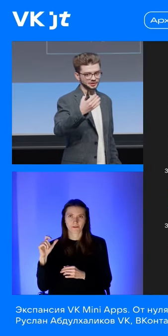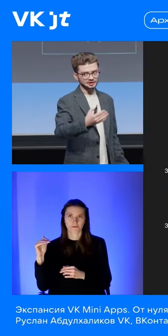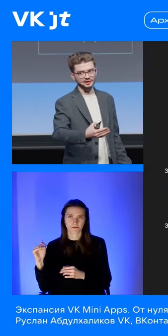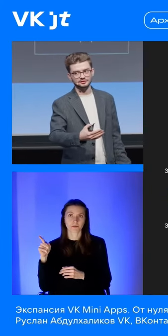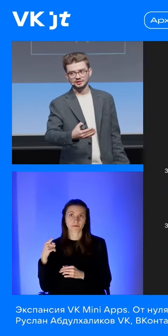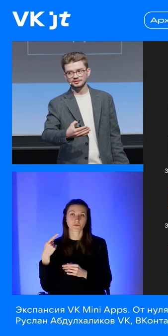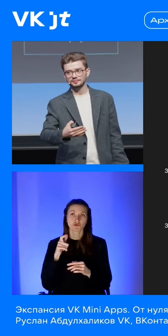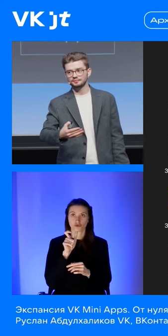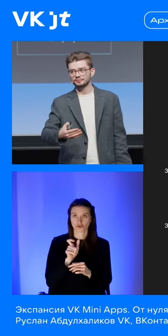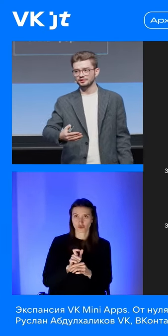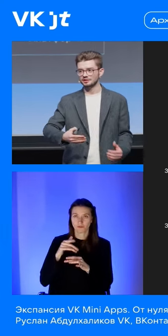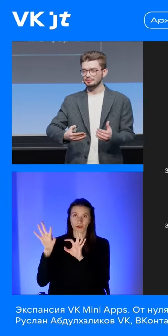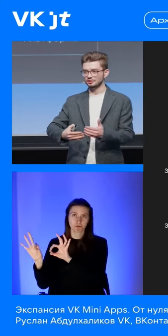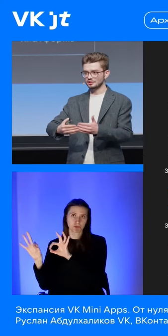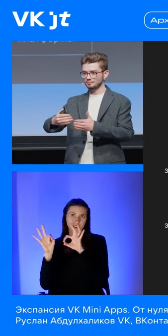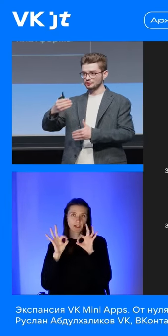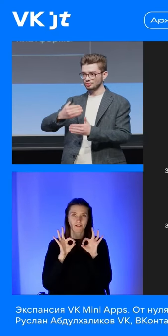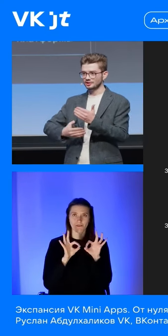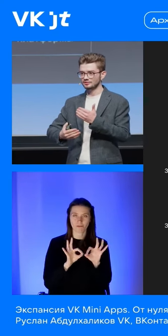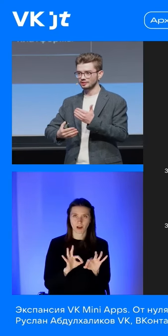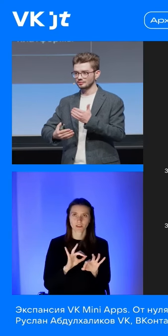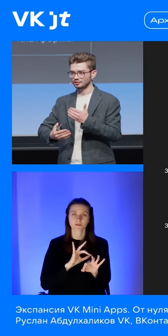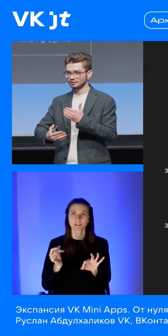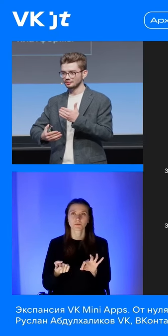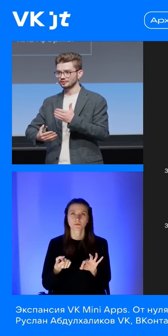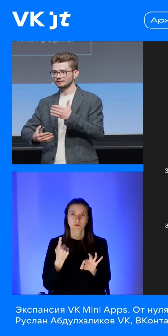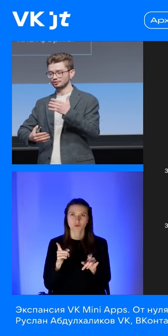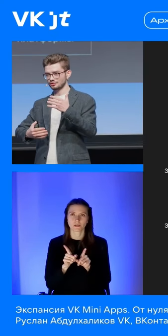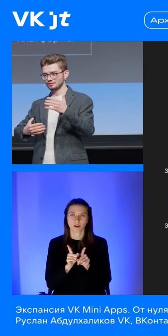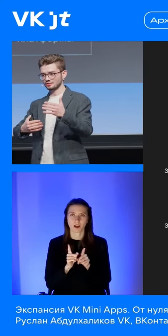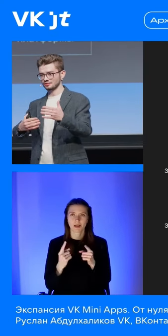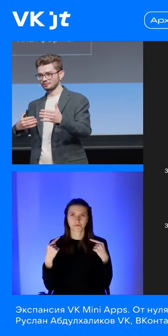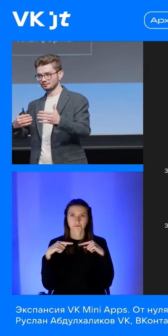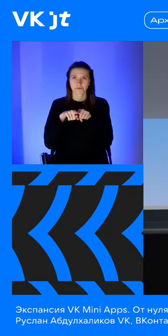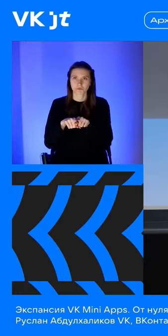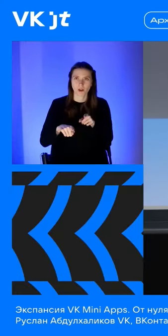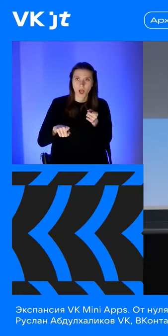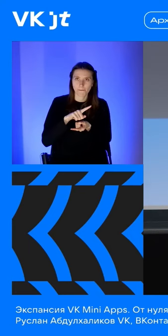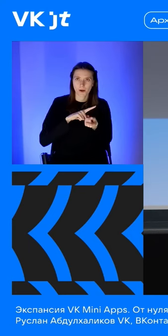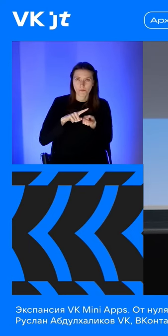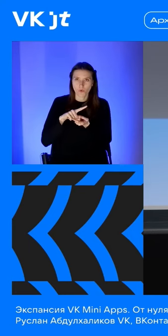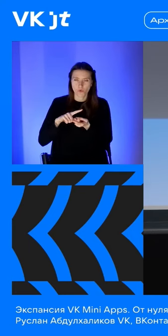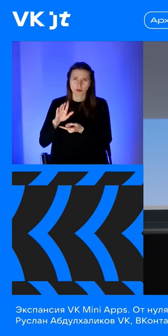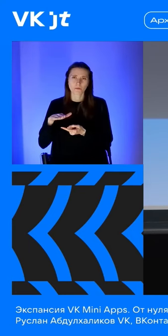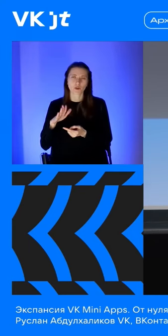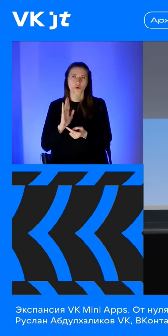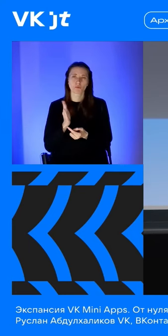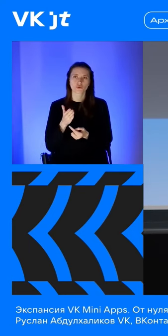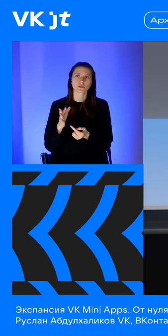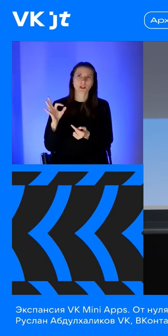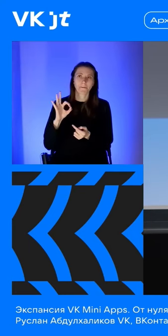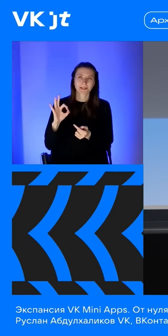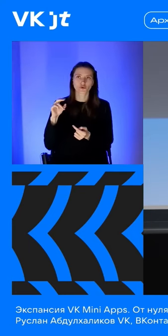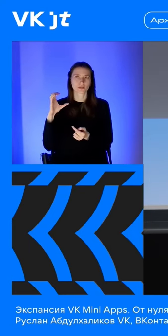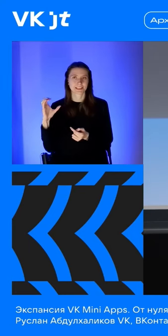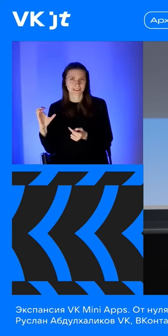клиент их перехватывает в этот момент, и происходит нативная обработка. Да, то есть дальше мы идем там в операционную систему,